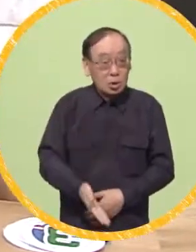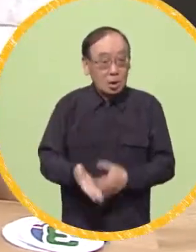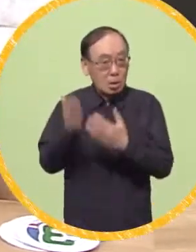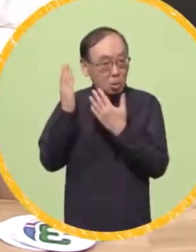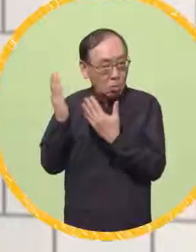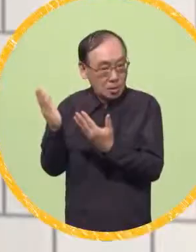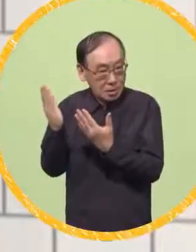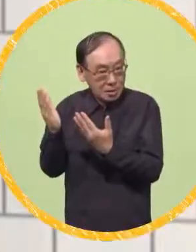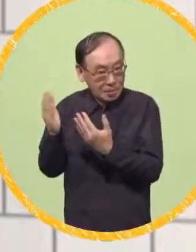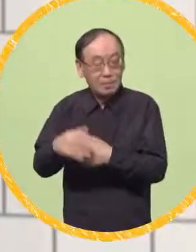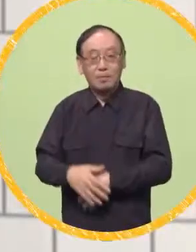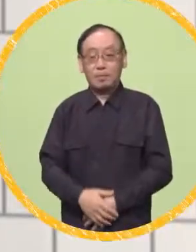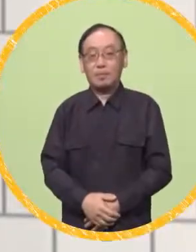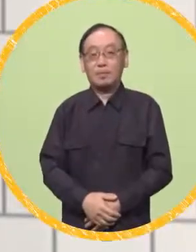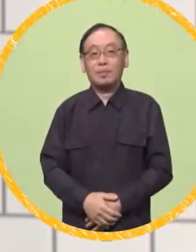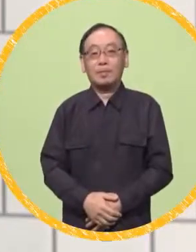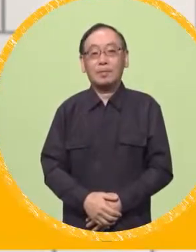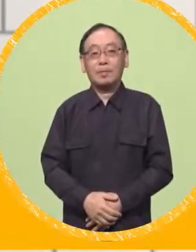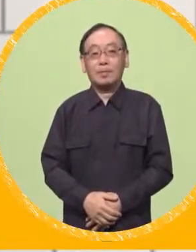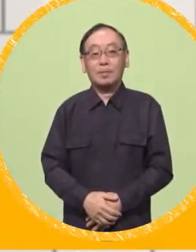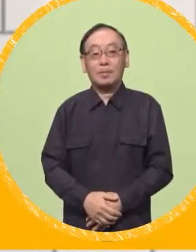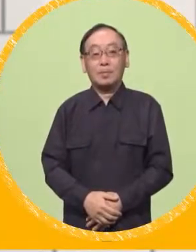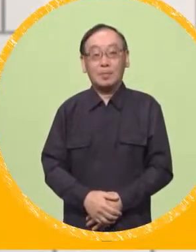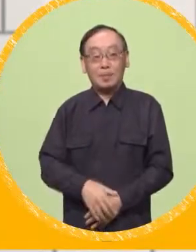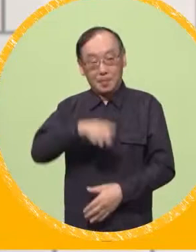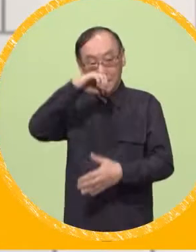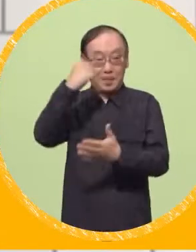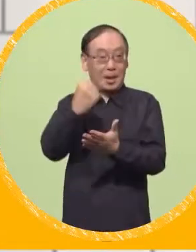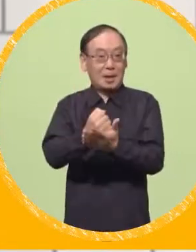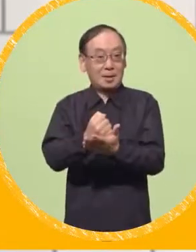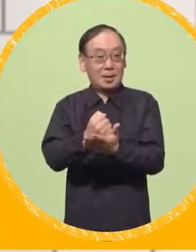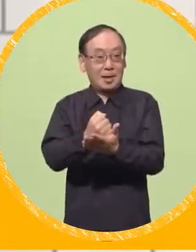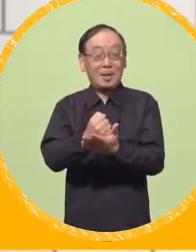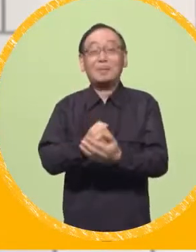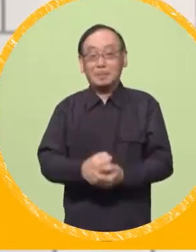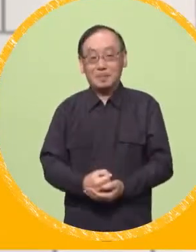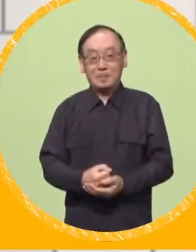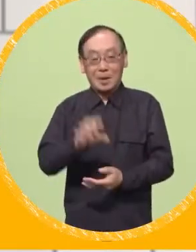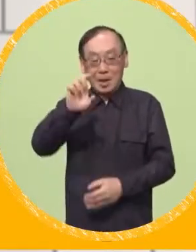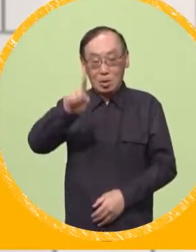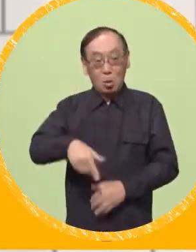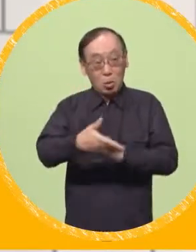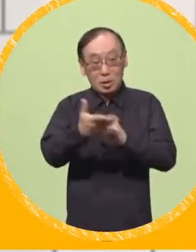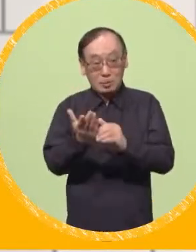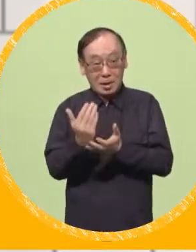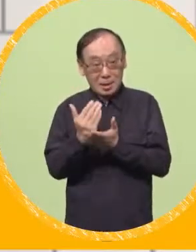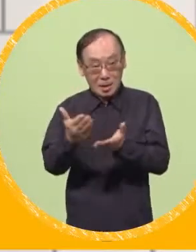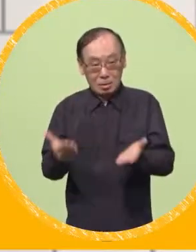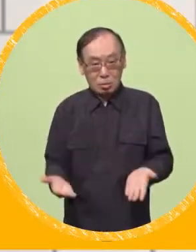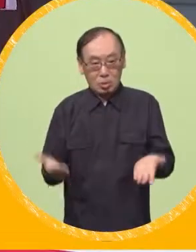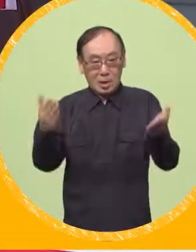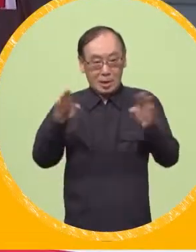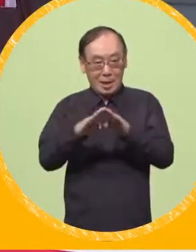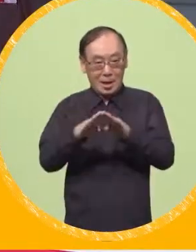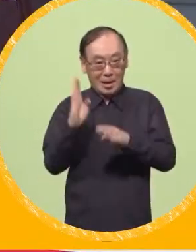でジャガーんに完成新たなレガシへの製リング